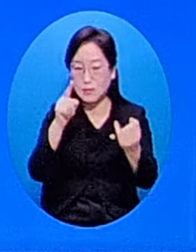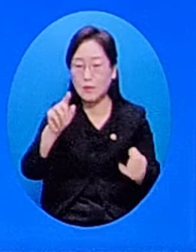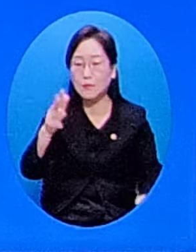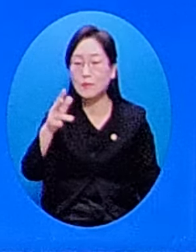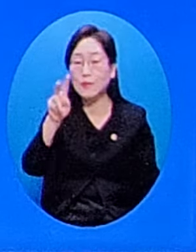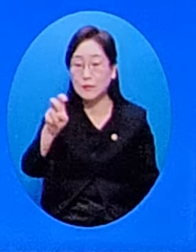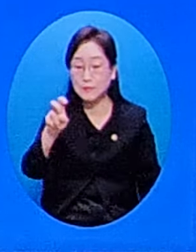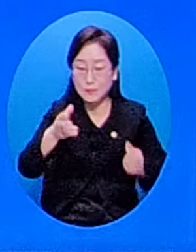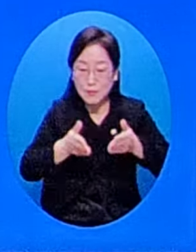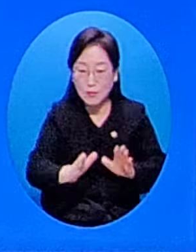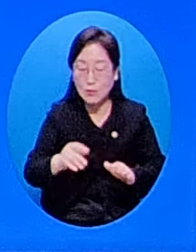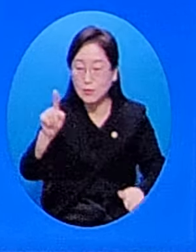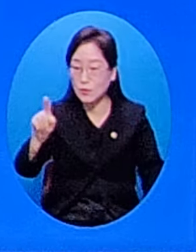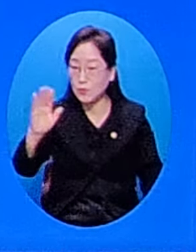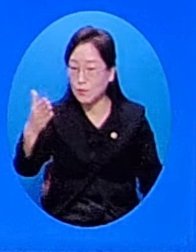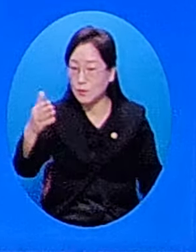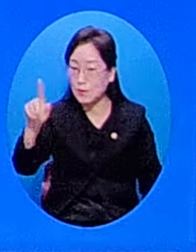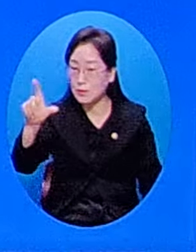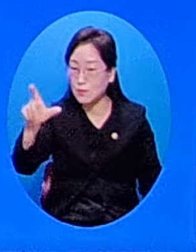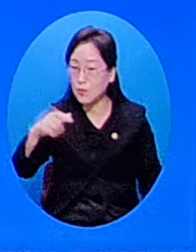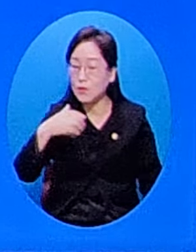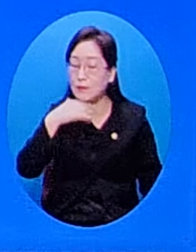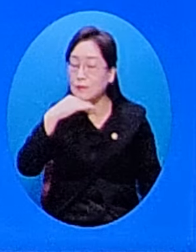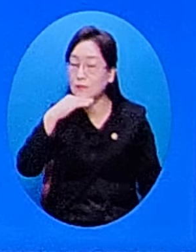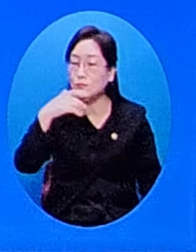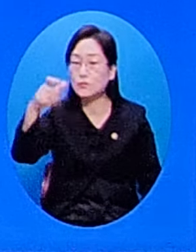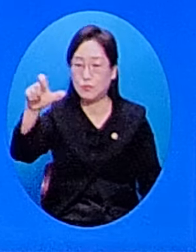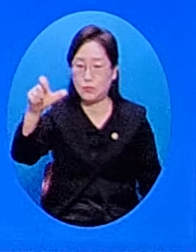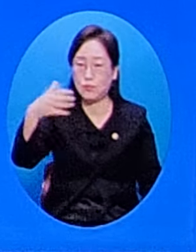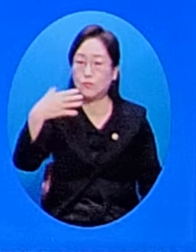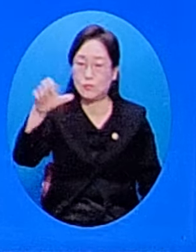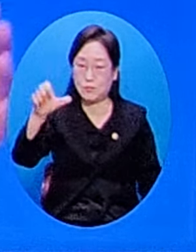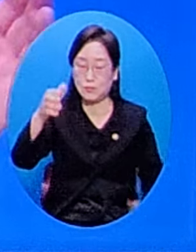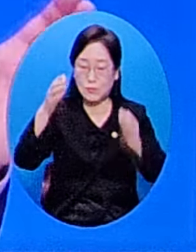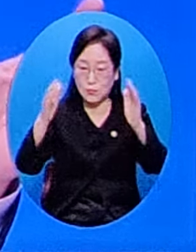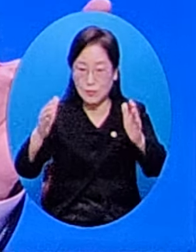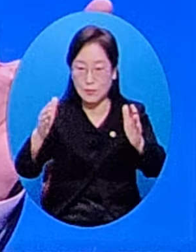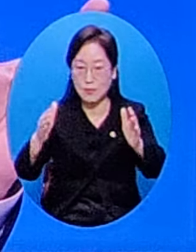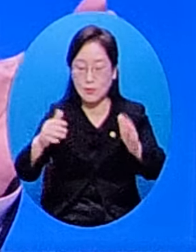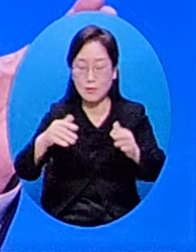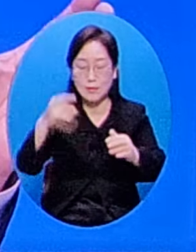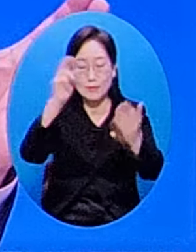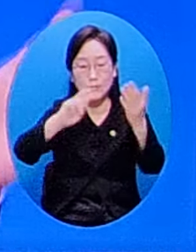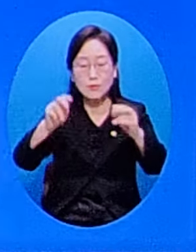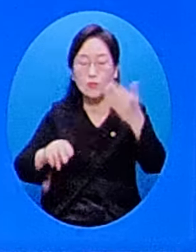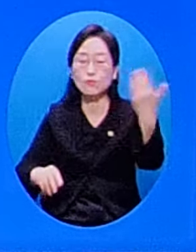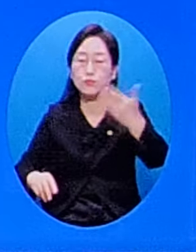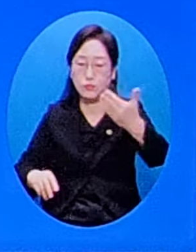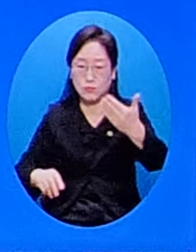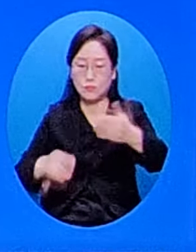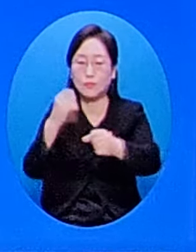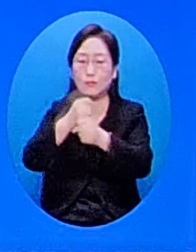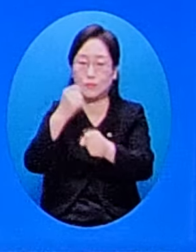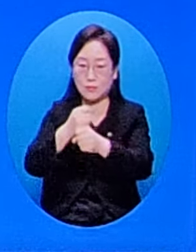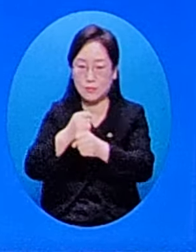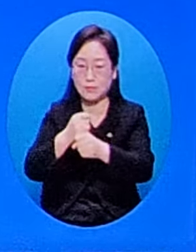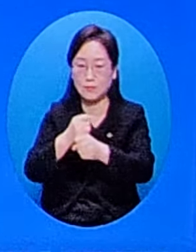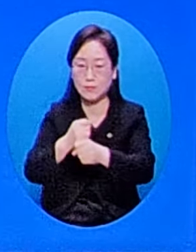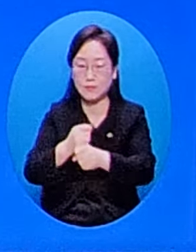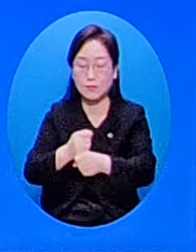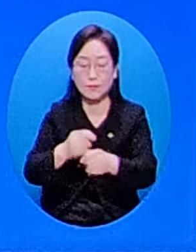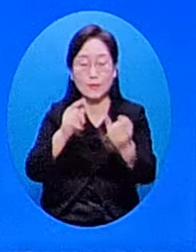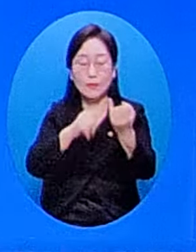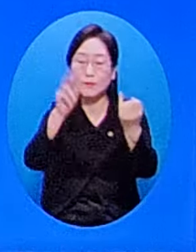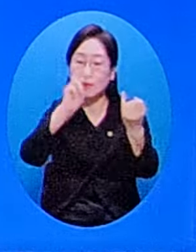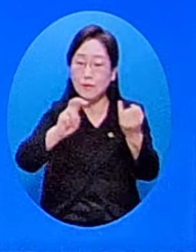1820년에 태어나서 1915년 95세를 살면서 찬송가로 9,000편을 지었습니다. 그분이 지은